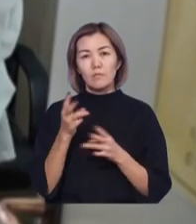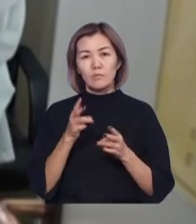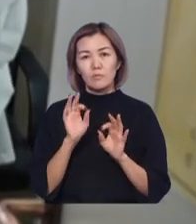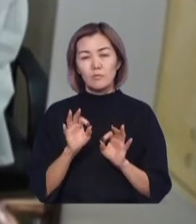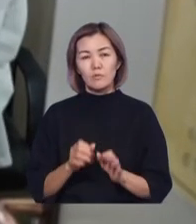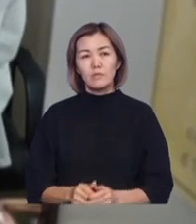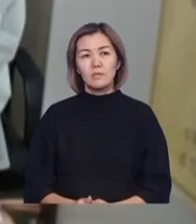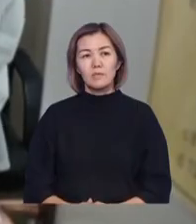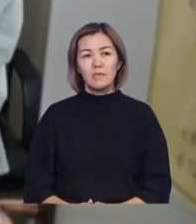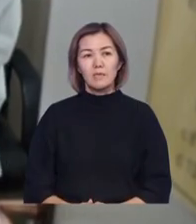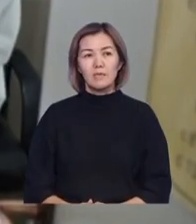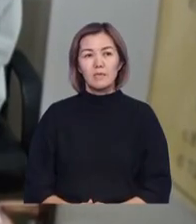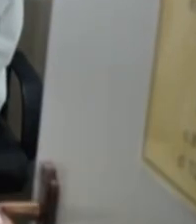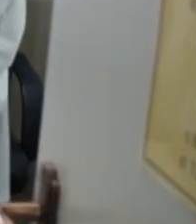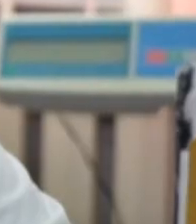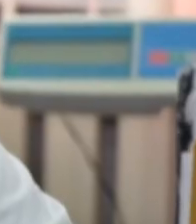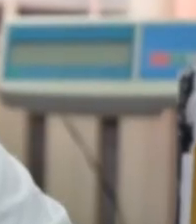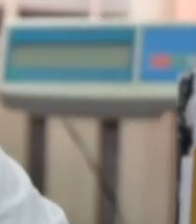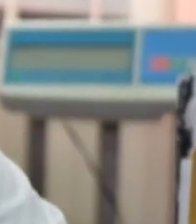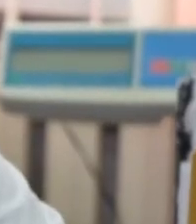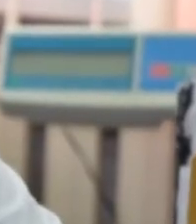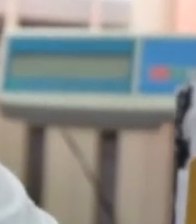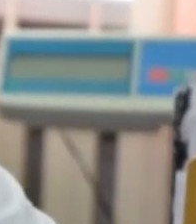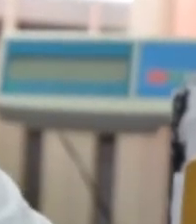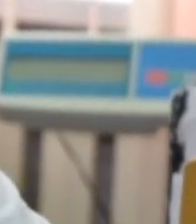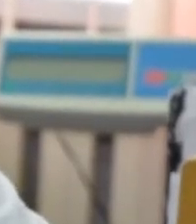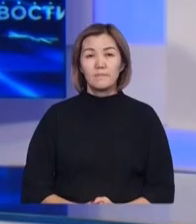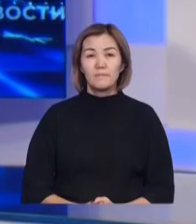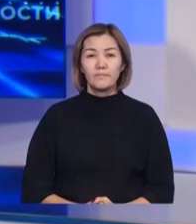абзал. Профилина Құттыбек, Ғабит Қабдырахман, Жетісу телеарнасы.